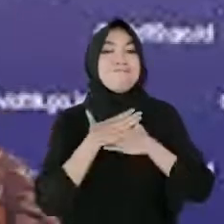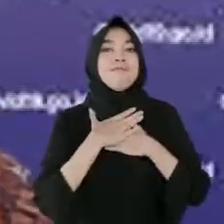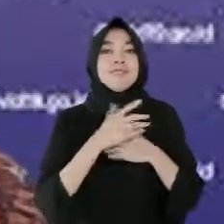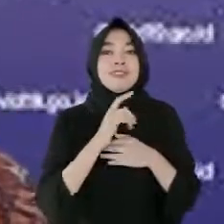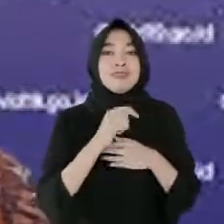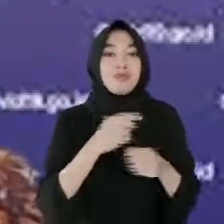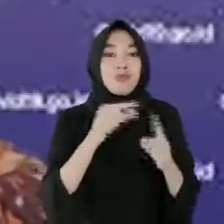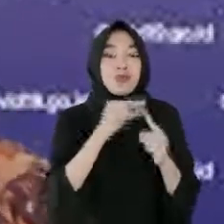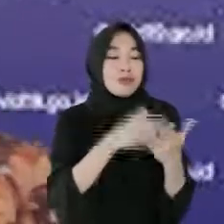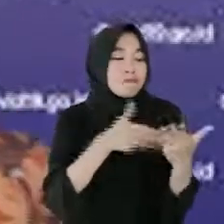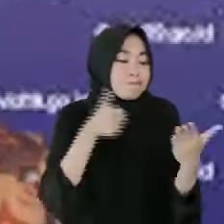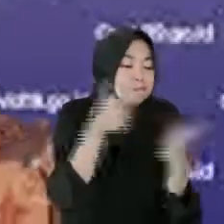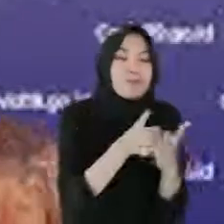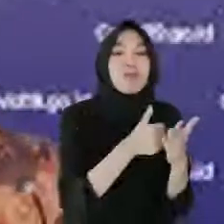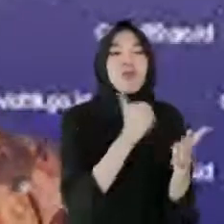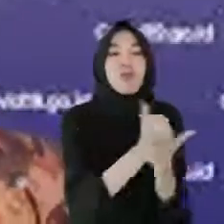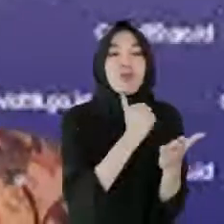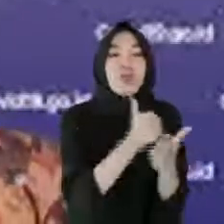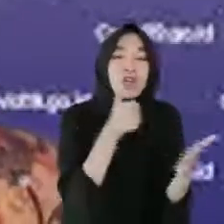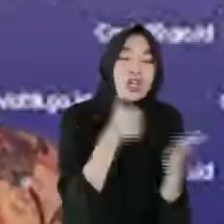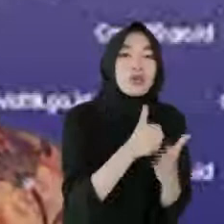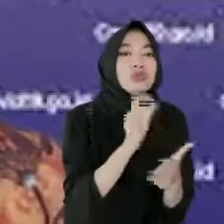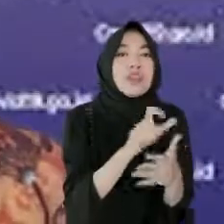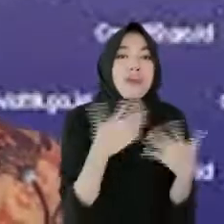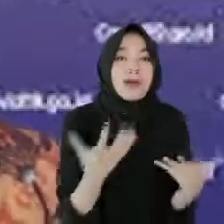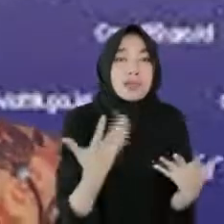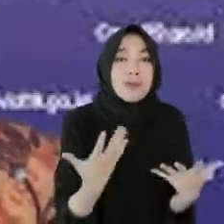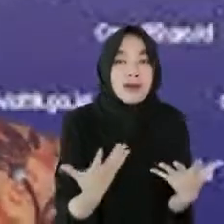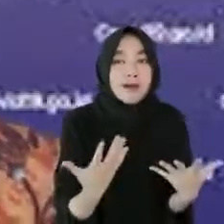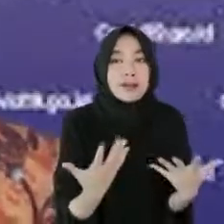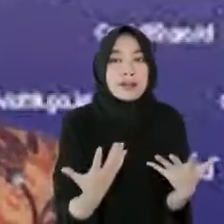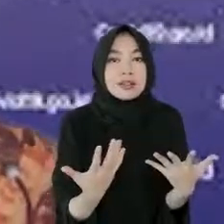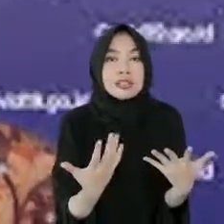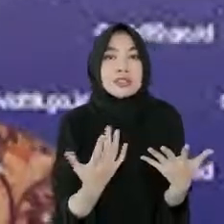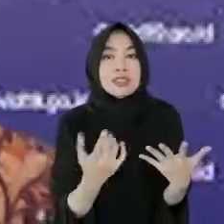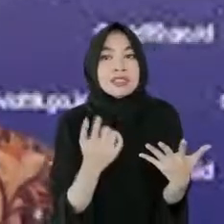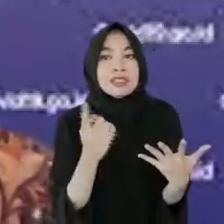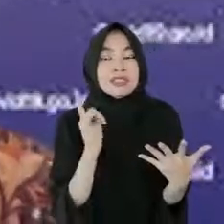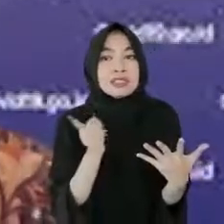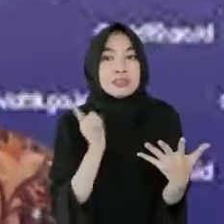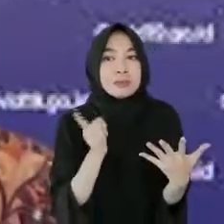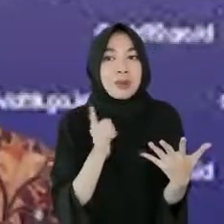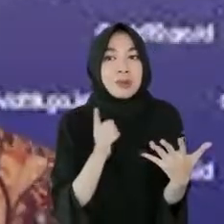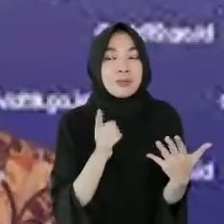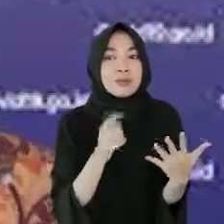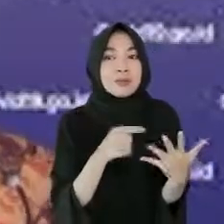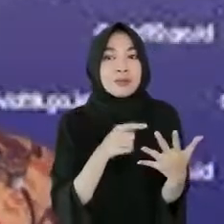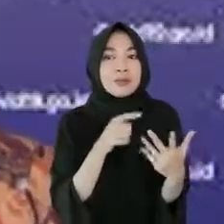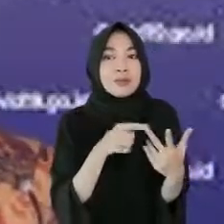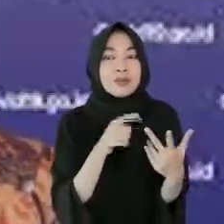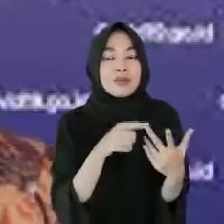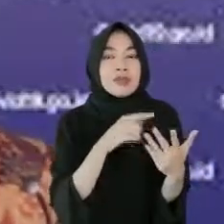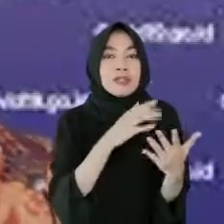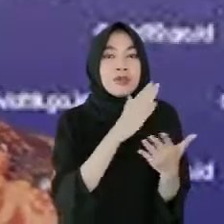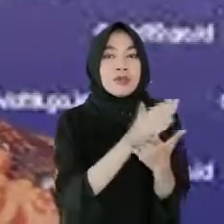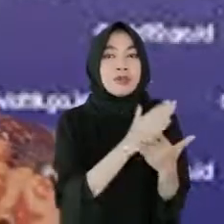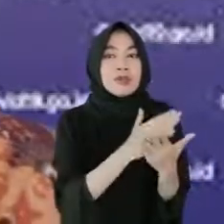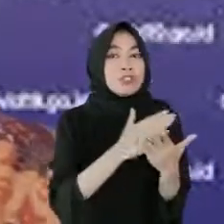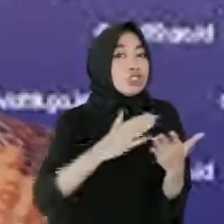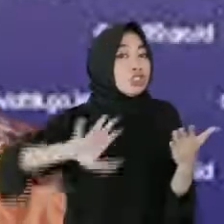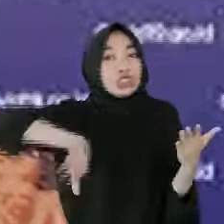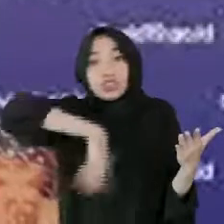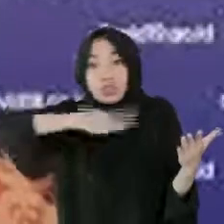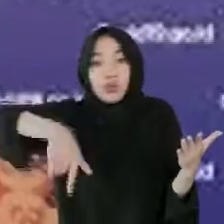panduan ini bukan hanya sekedar buku tetapi pegangan bahkan yang harusnya bisa dipakai untuk